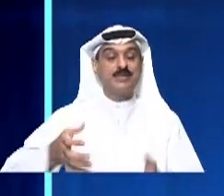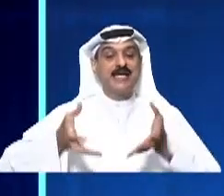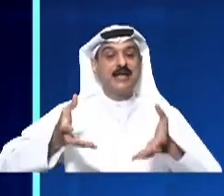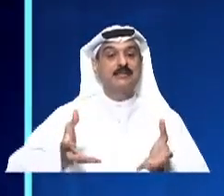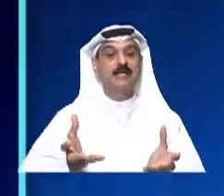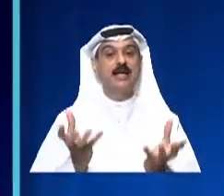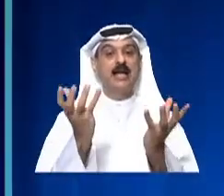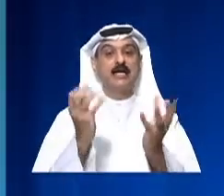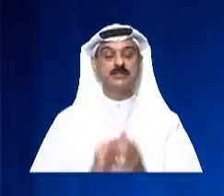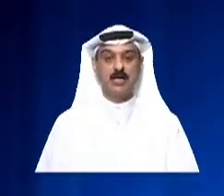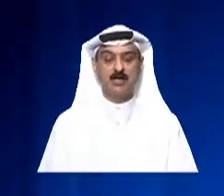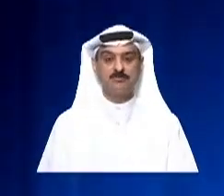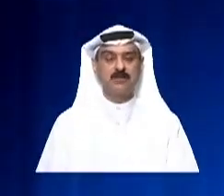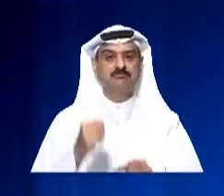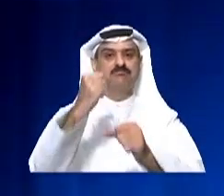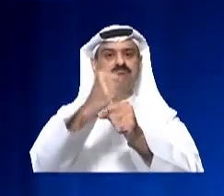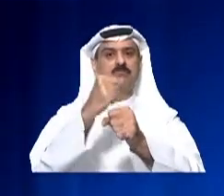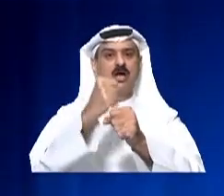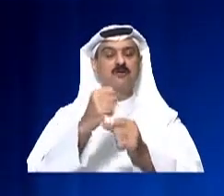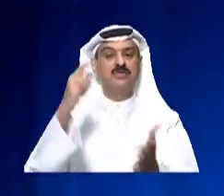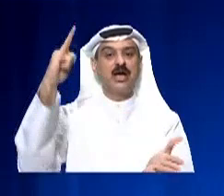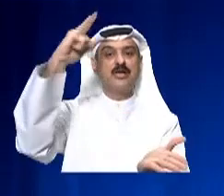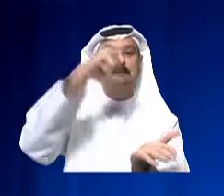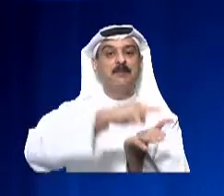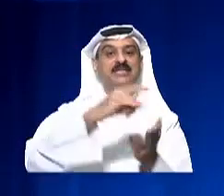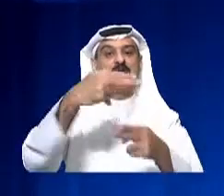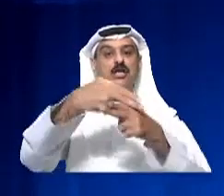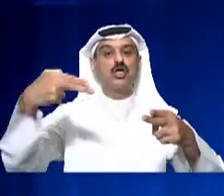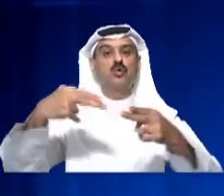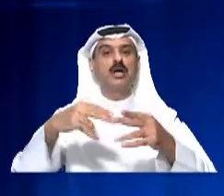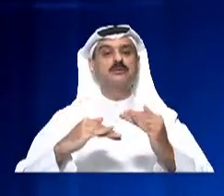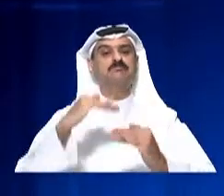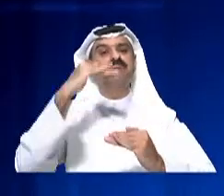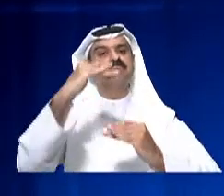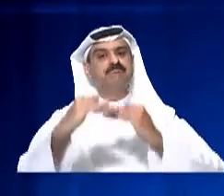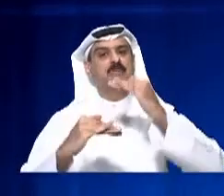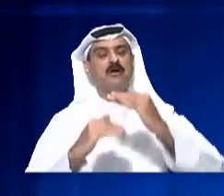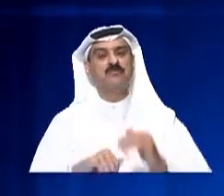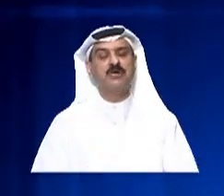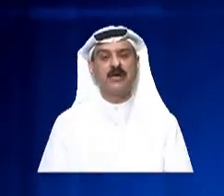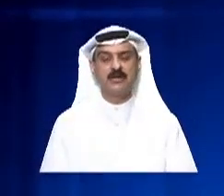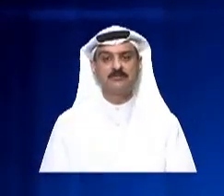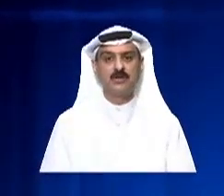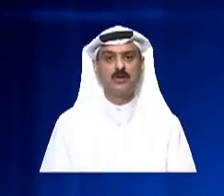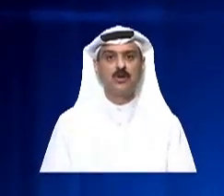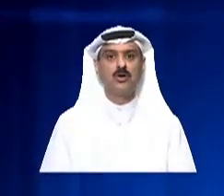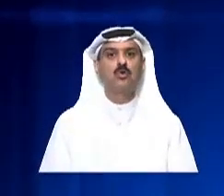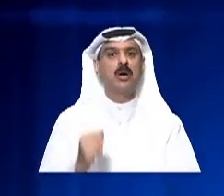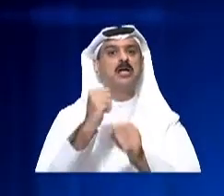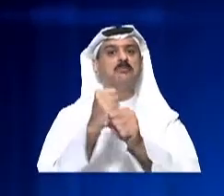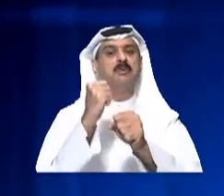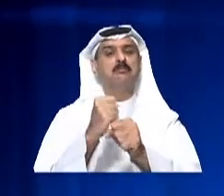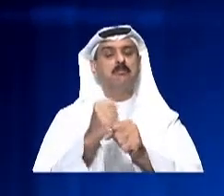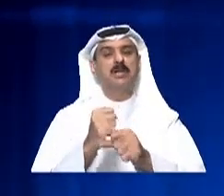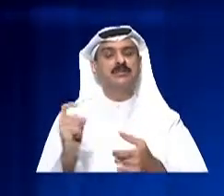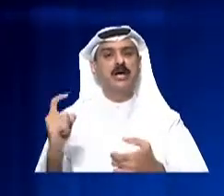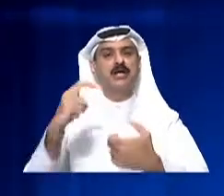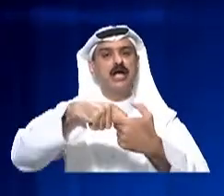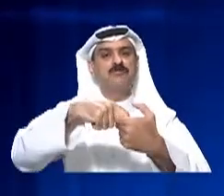حول مراحل تنفيذ مشروع مطار الكويت الدولي تيرمينال 2 والمشاريع المرافقة ذات